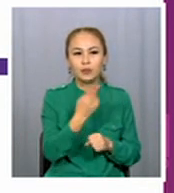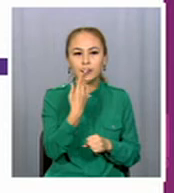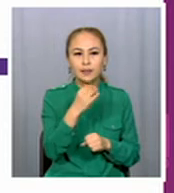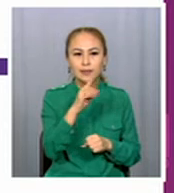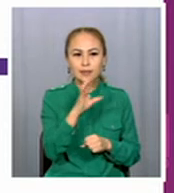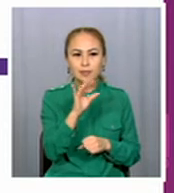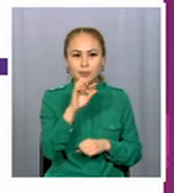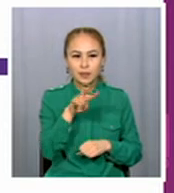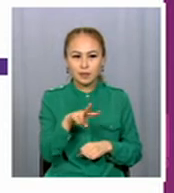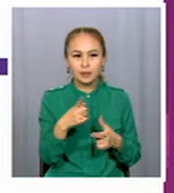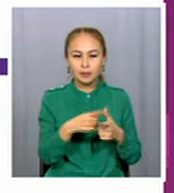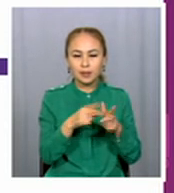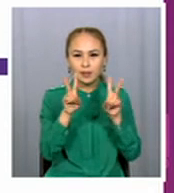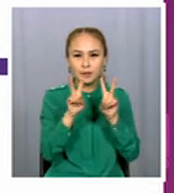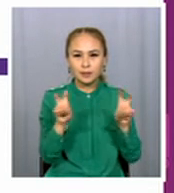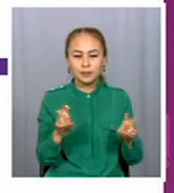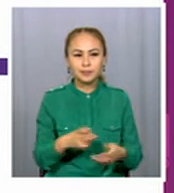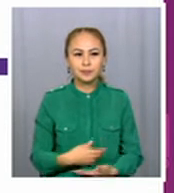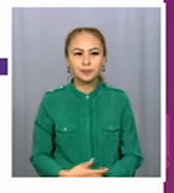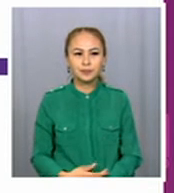Оны децибел деп атайды.